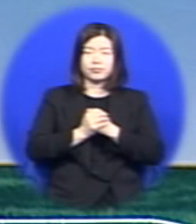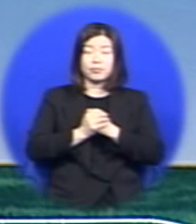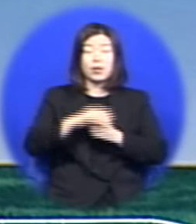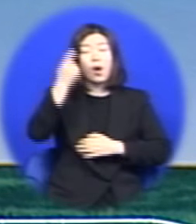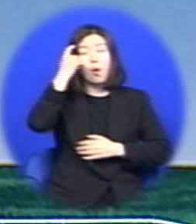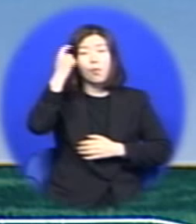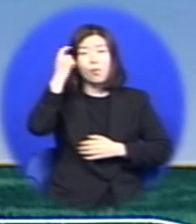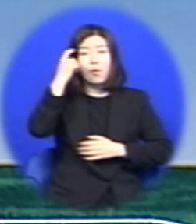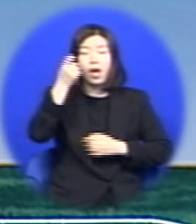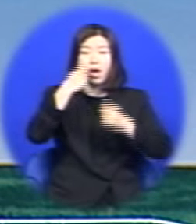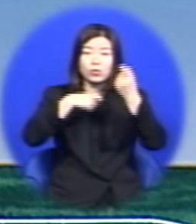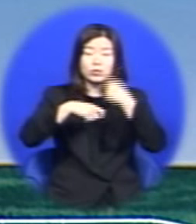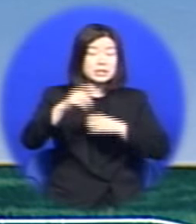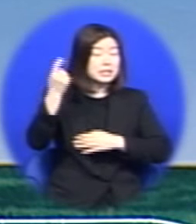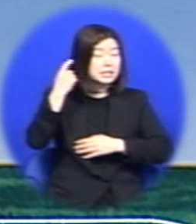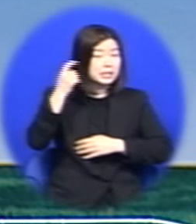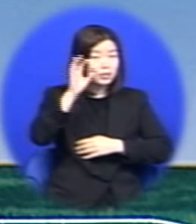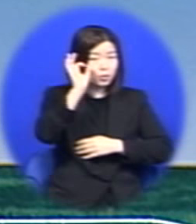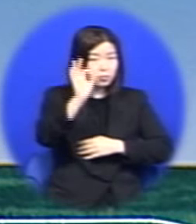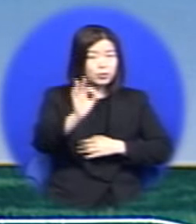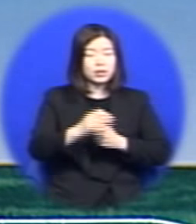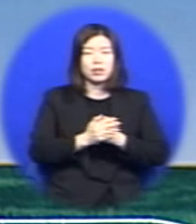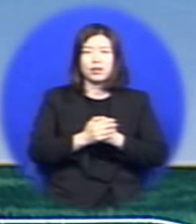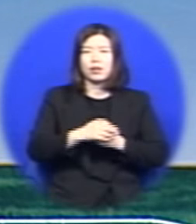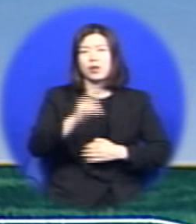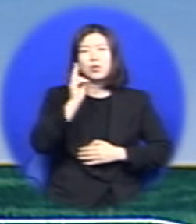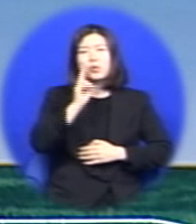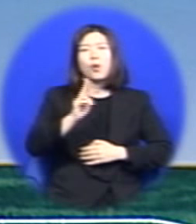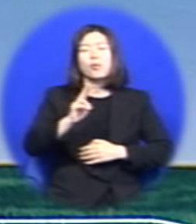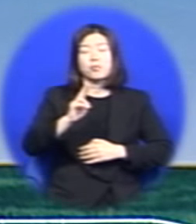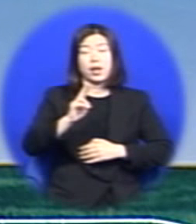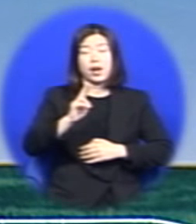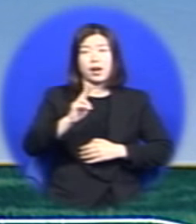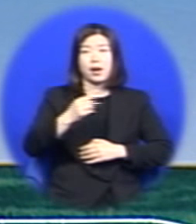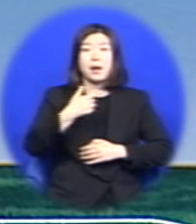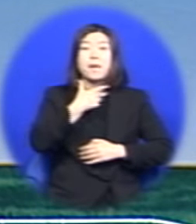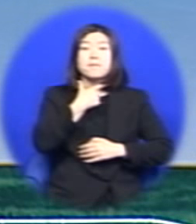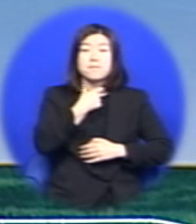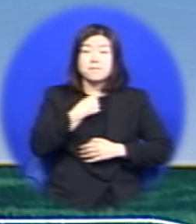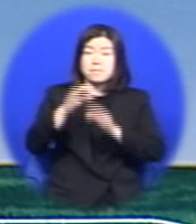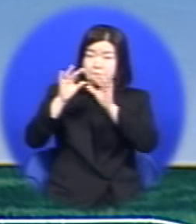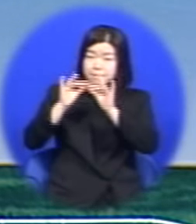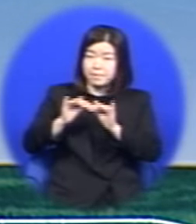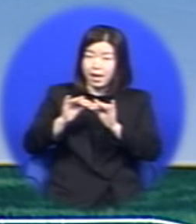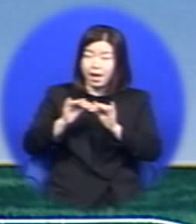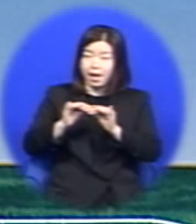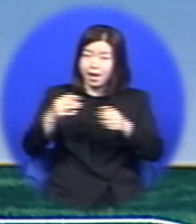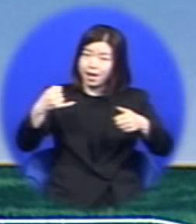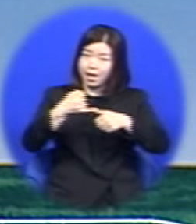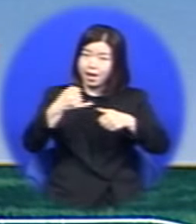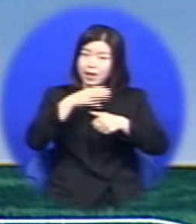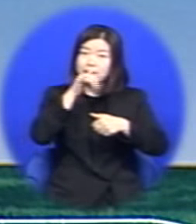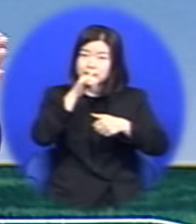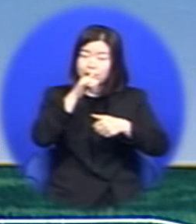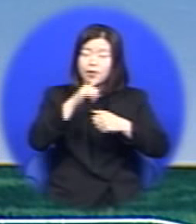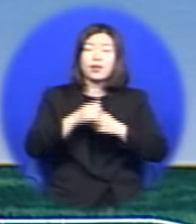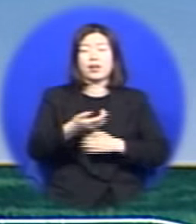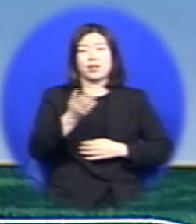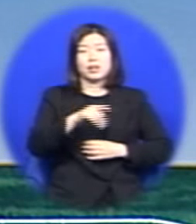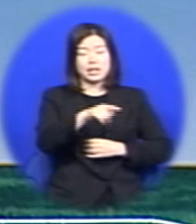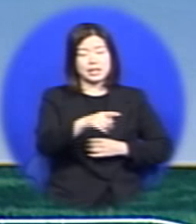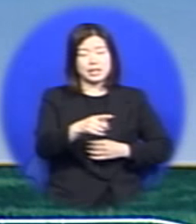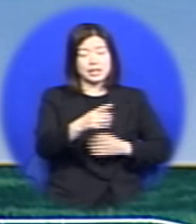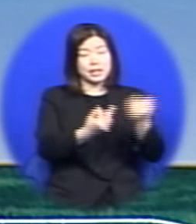왜 우는지를 들어보니까 너무나 마음에 드는 형제와 교제를 했습니다. 이 형제와